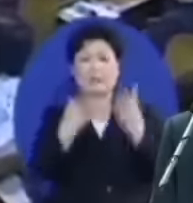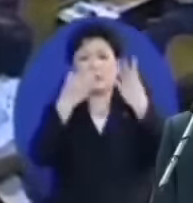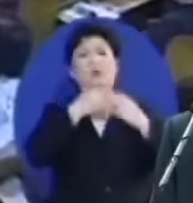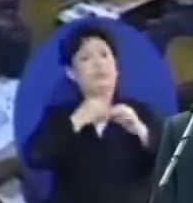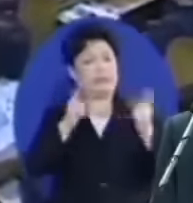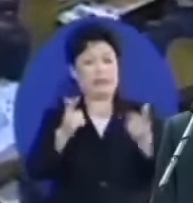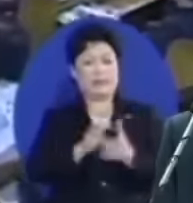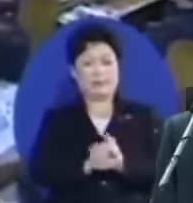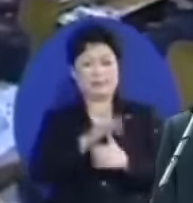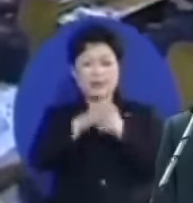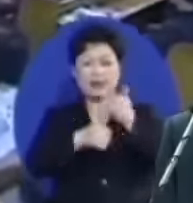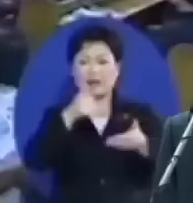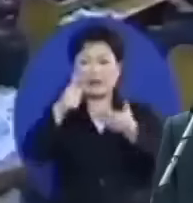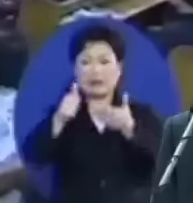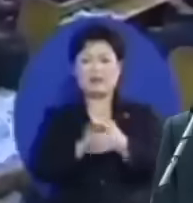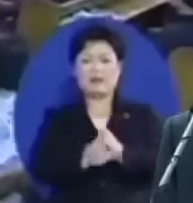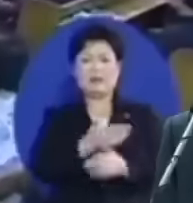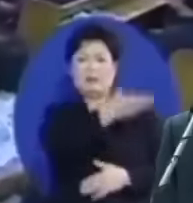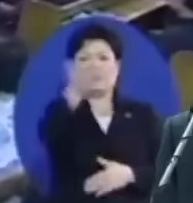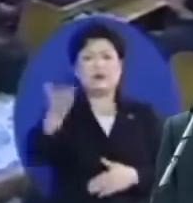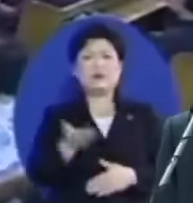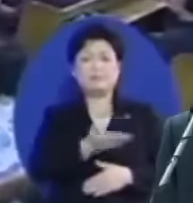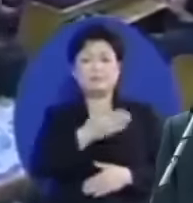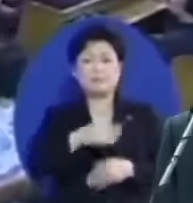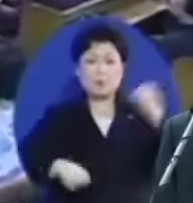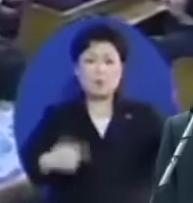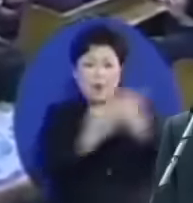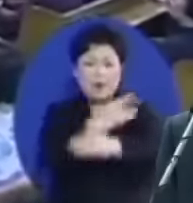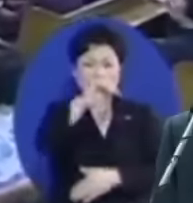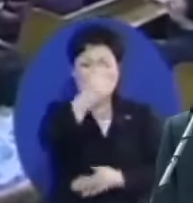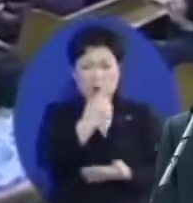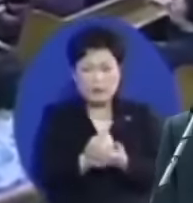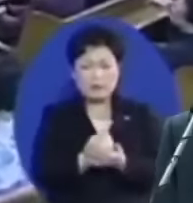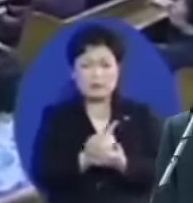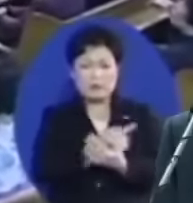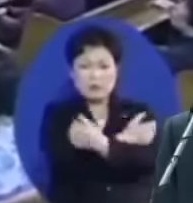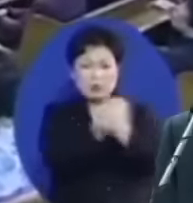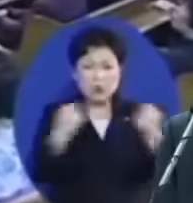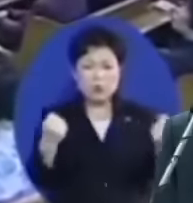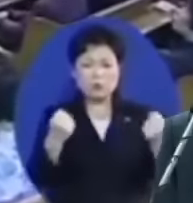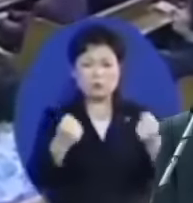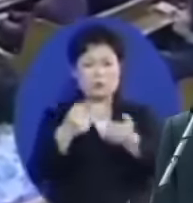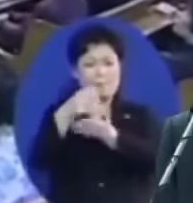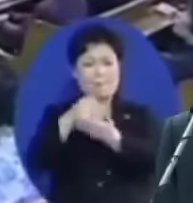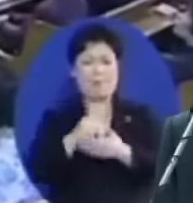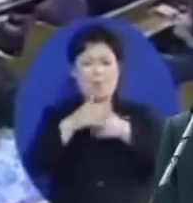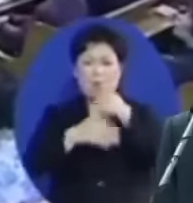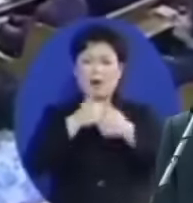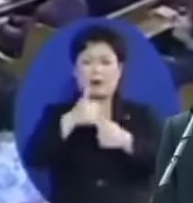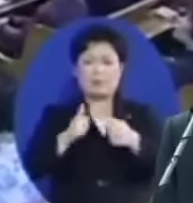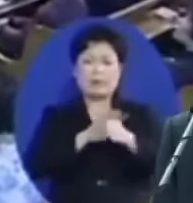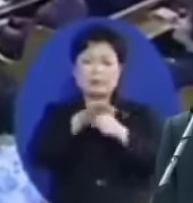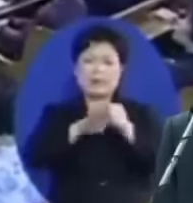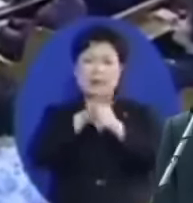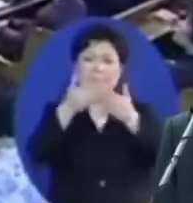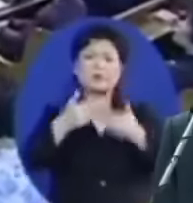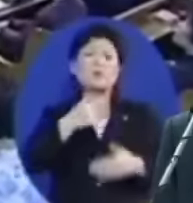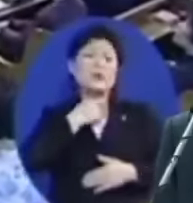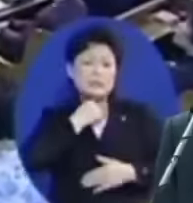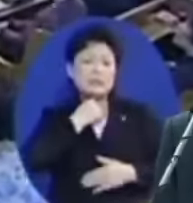것입니다. 하나님께서는 여러분이 회개하고 돌아와서 용서받고 하나님의 사랑받기를